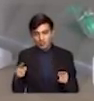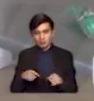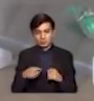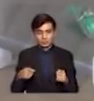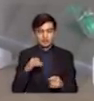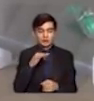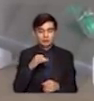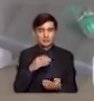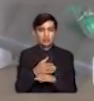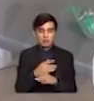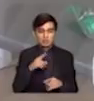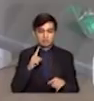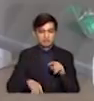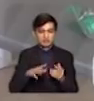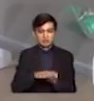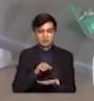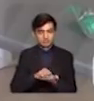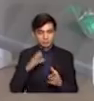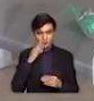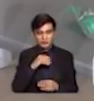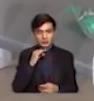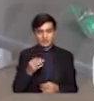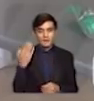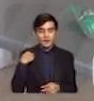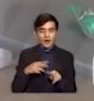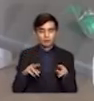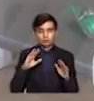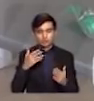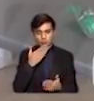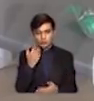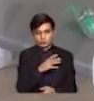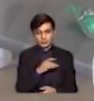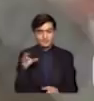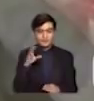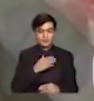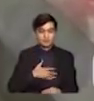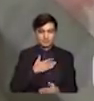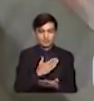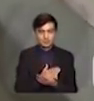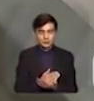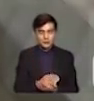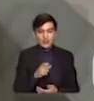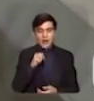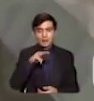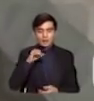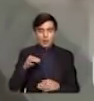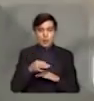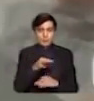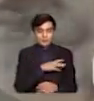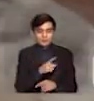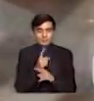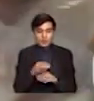тез бұзылатын өнім. Бұрын соңды мұндай талаптар болмаған балықшылар бұған алаңдап отыр. Ал Атырау облыстық балық